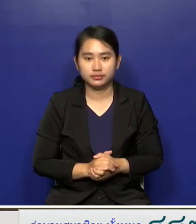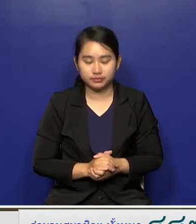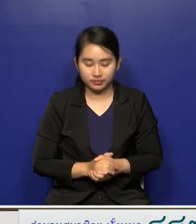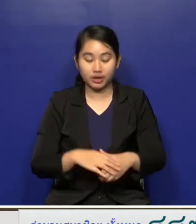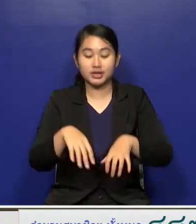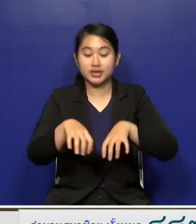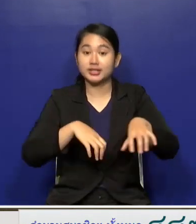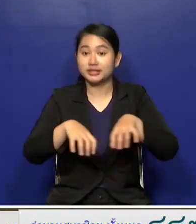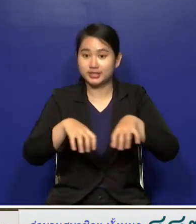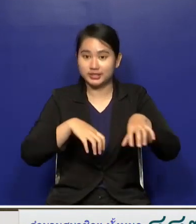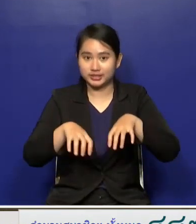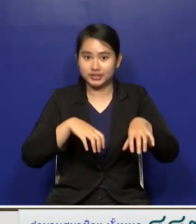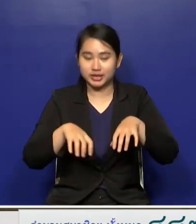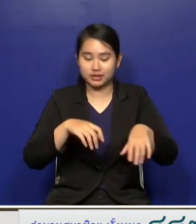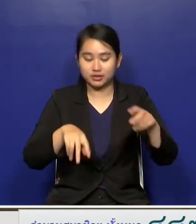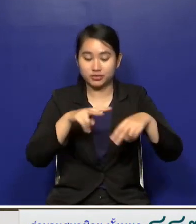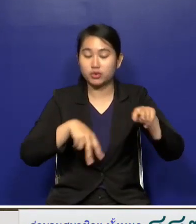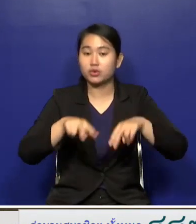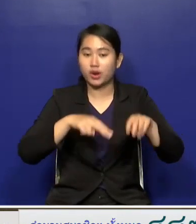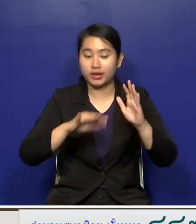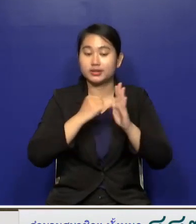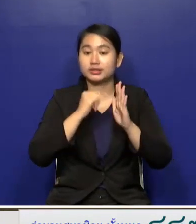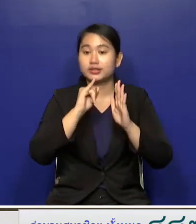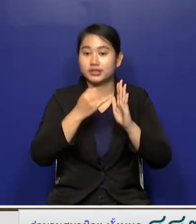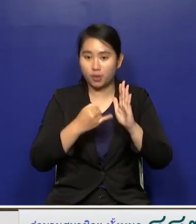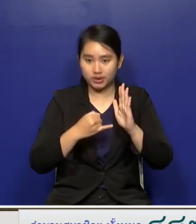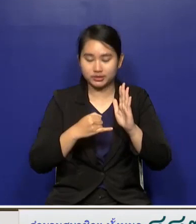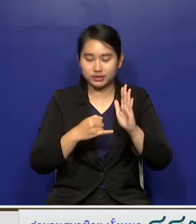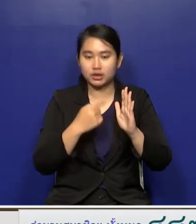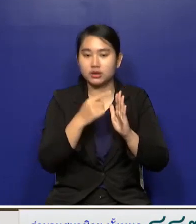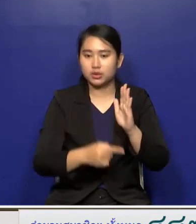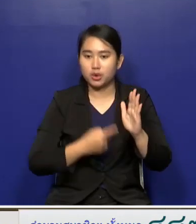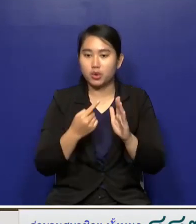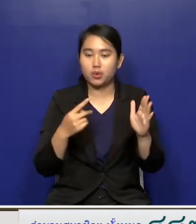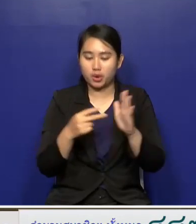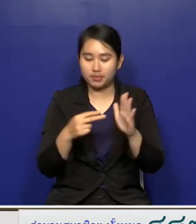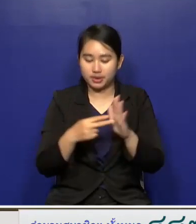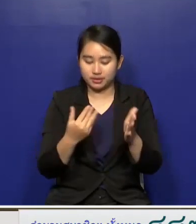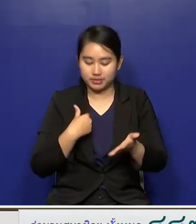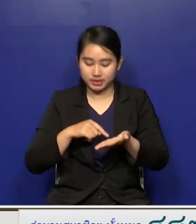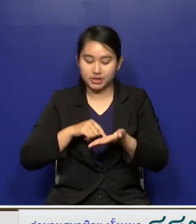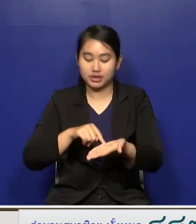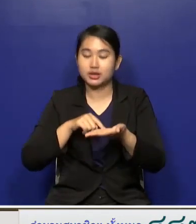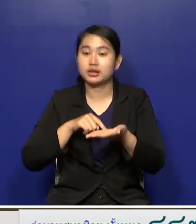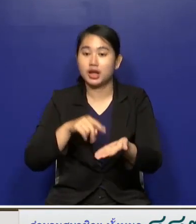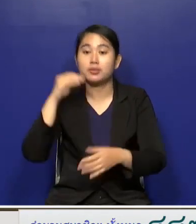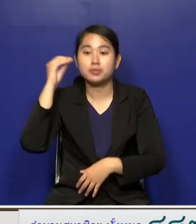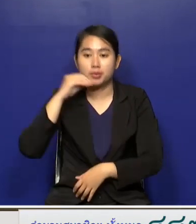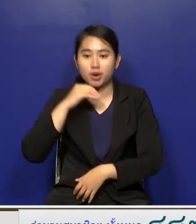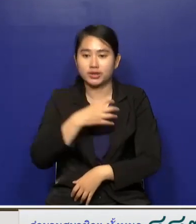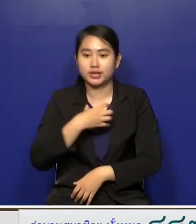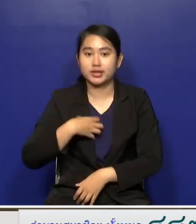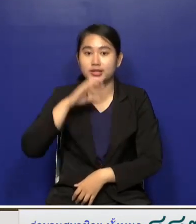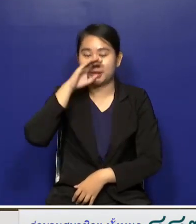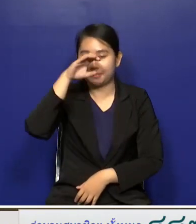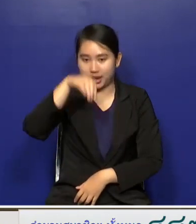องส่วนท้องถิ่นมีการเสนอหลายครั้งไม่ว่าจะเป็นเทศบาลเกาะสมุย